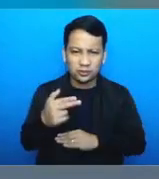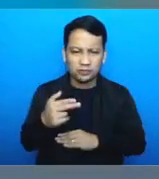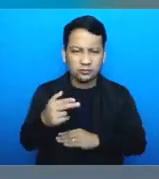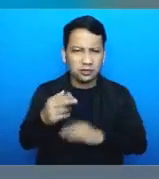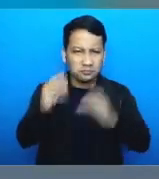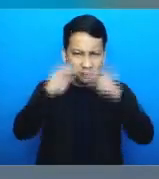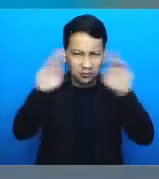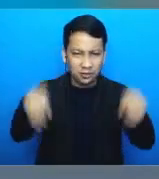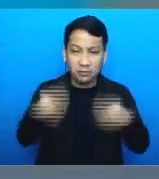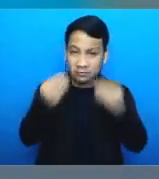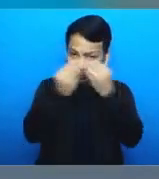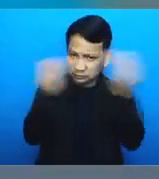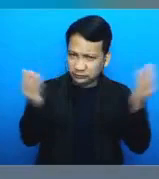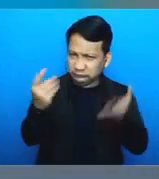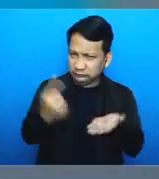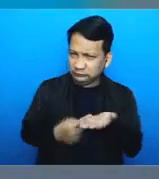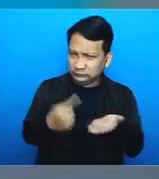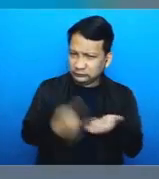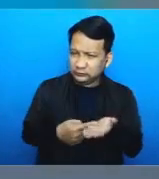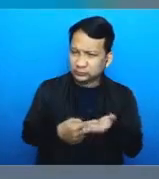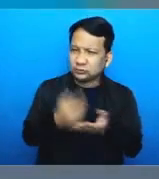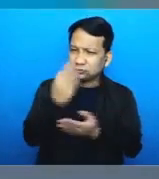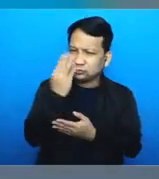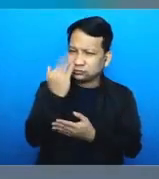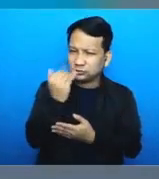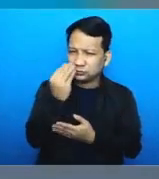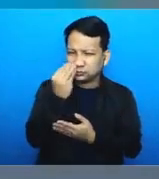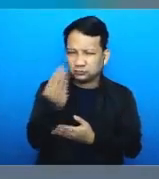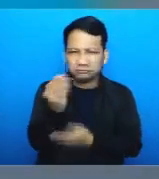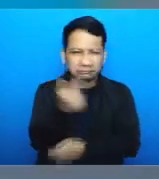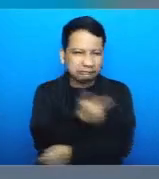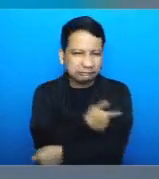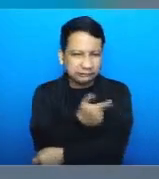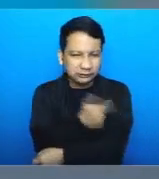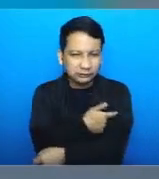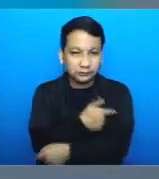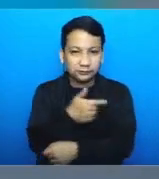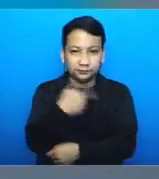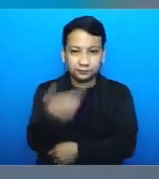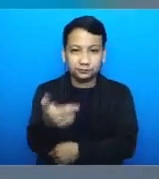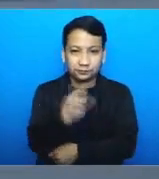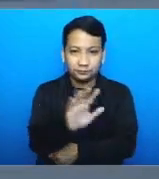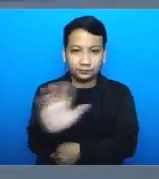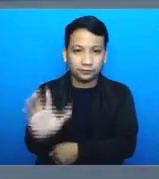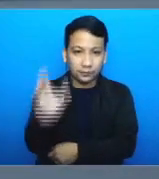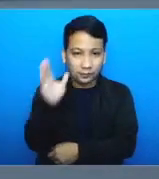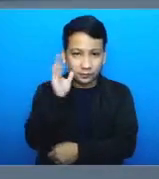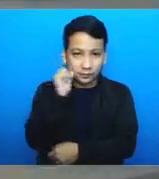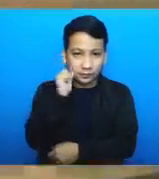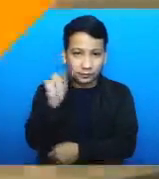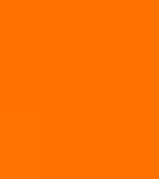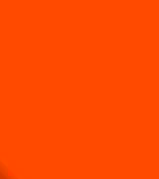pa itong pag-aralan lalo't kaunti pa lang ang nababakunahan. Nasa frontline na balitang yan si Camille Samonte.